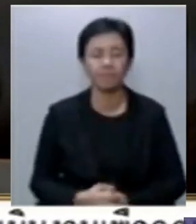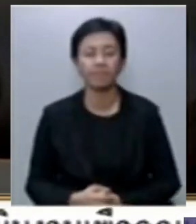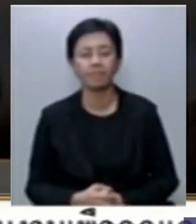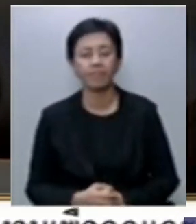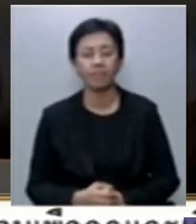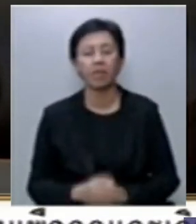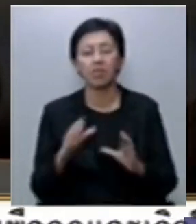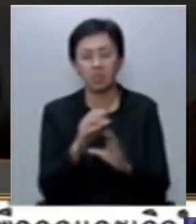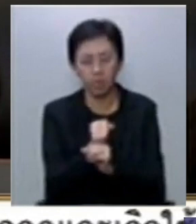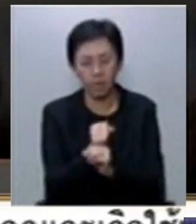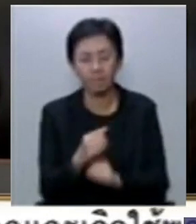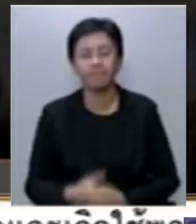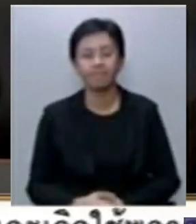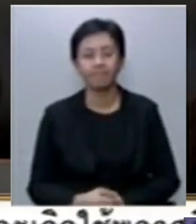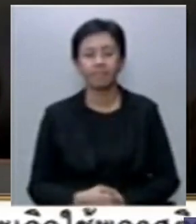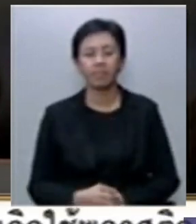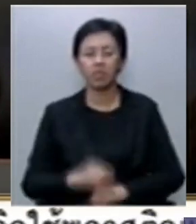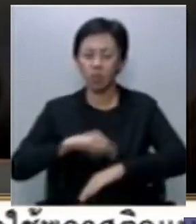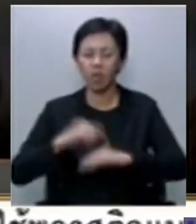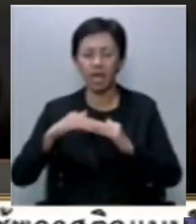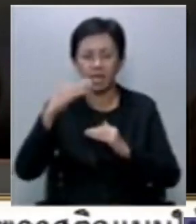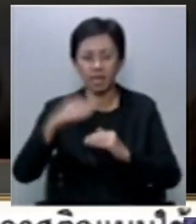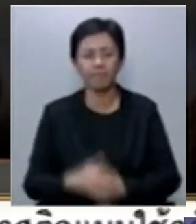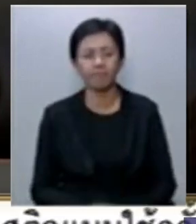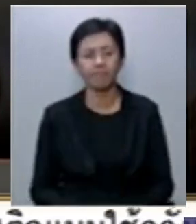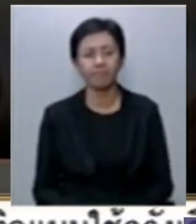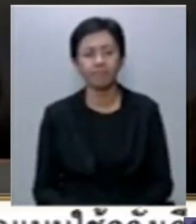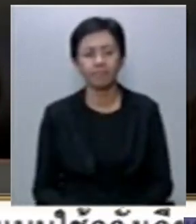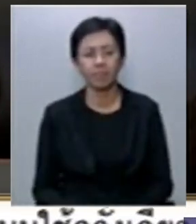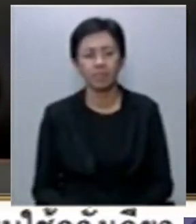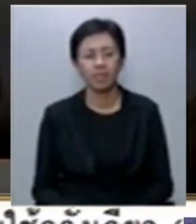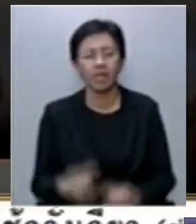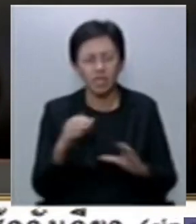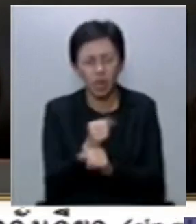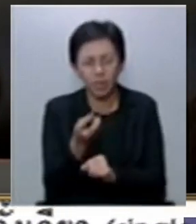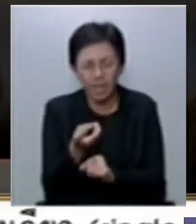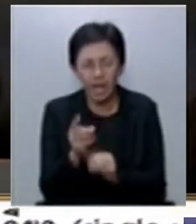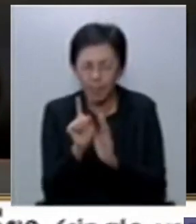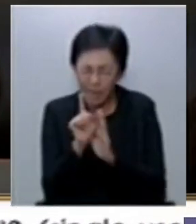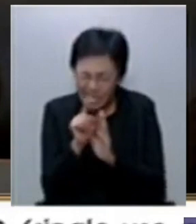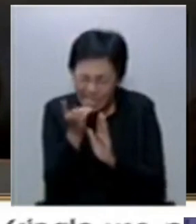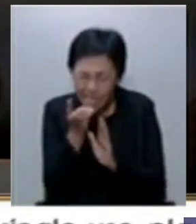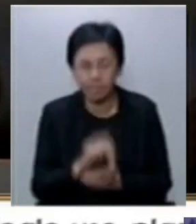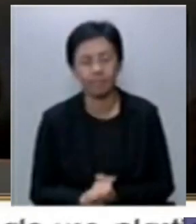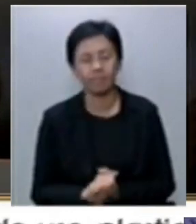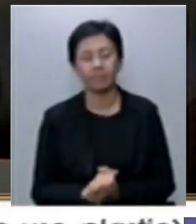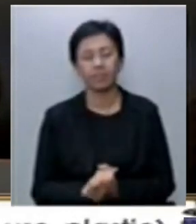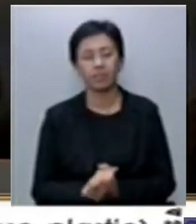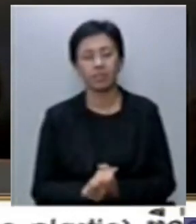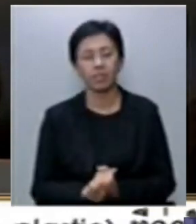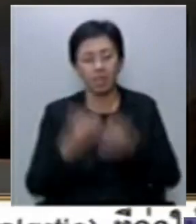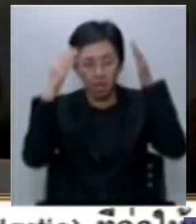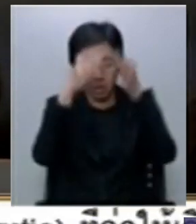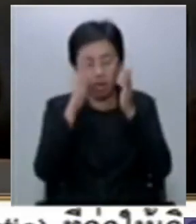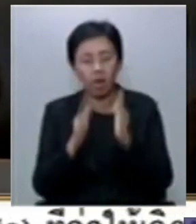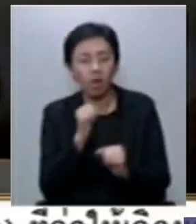ครับสรุปได้เลยครับ ครับ เกินเวลามากแล้วครับ ครับผมงั้นขอสรุปอีกนิดเดียวครับครึ่งนาทีครับอินโดนีเซียนะครับส่ง